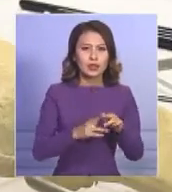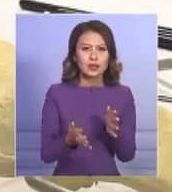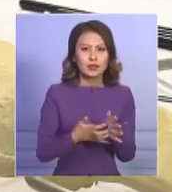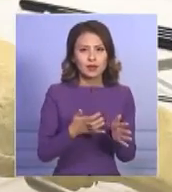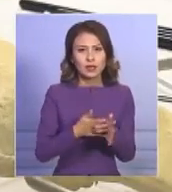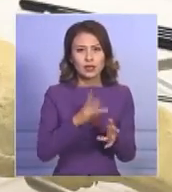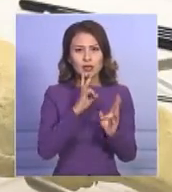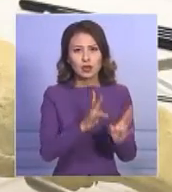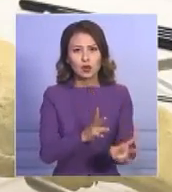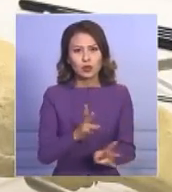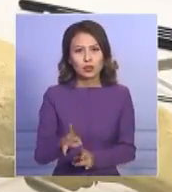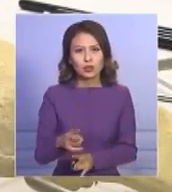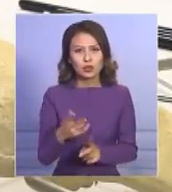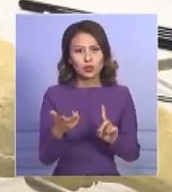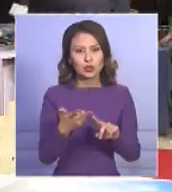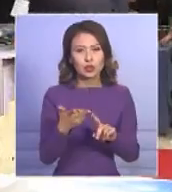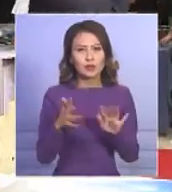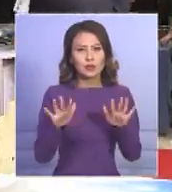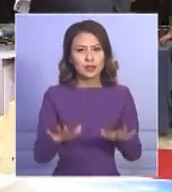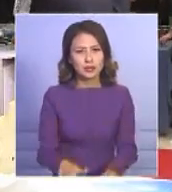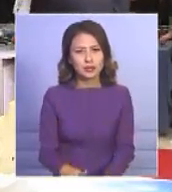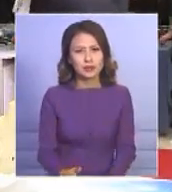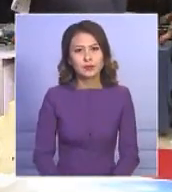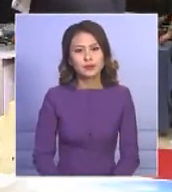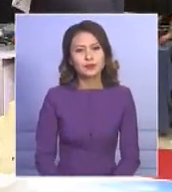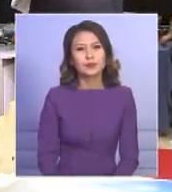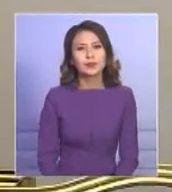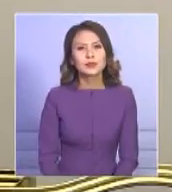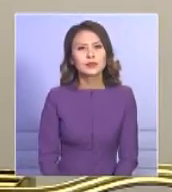бойынша травматологиялық науқастар үшінші орында тұр.